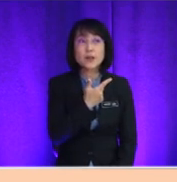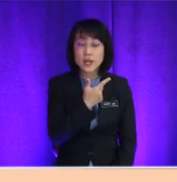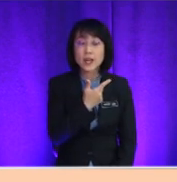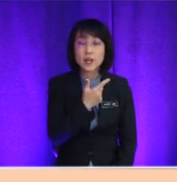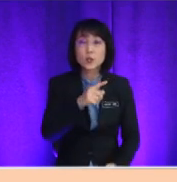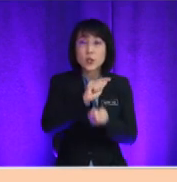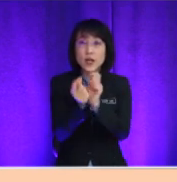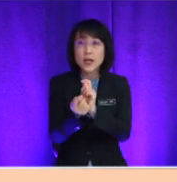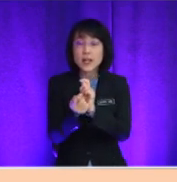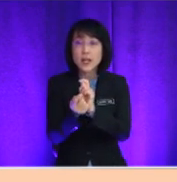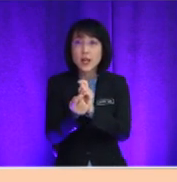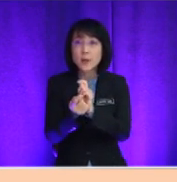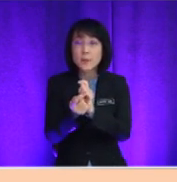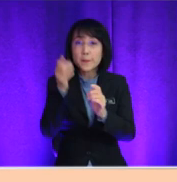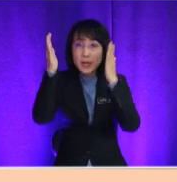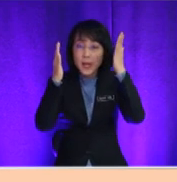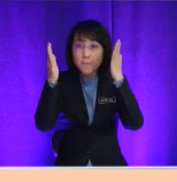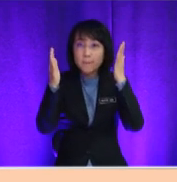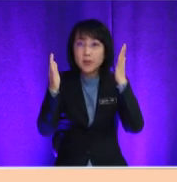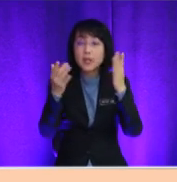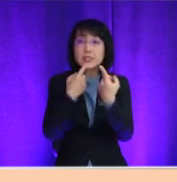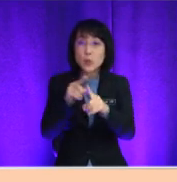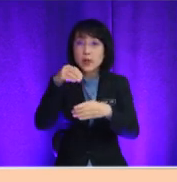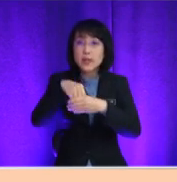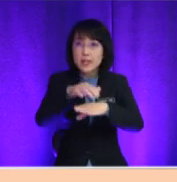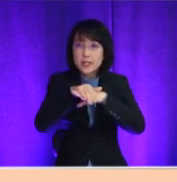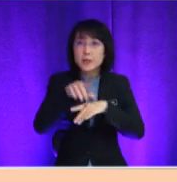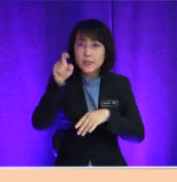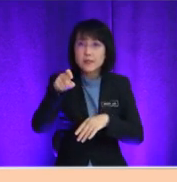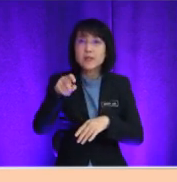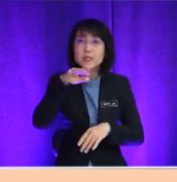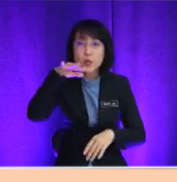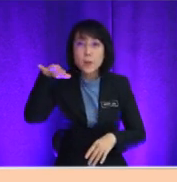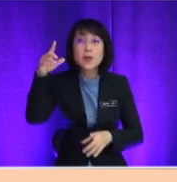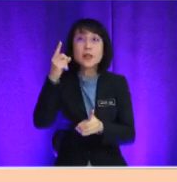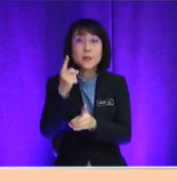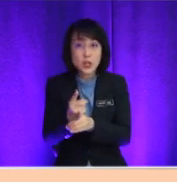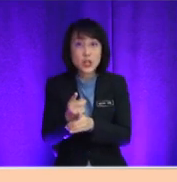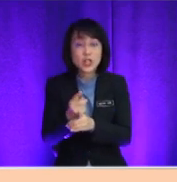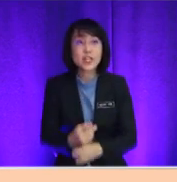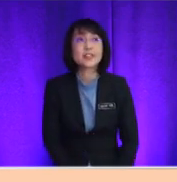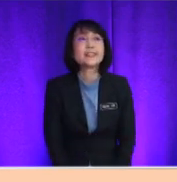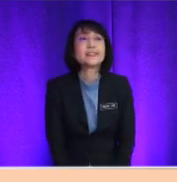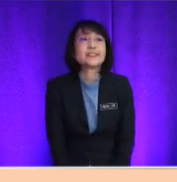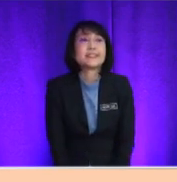kalau bahasa Inggris jadi yang